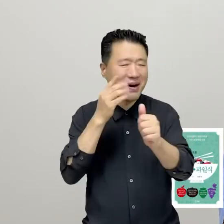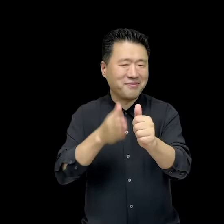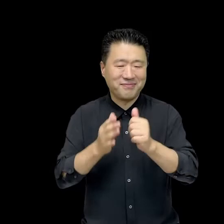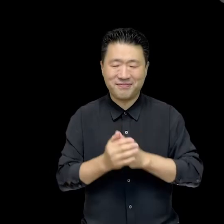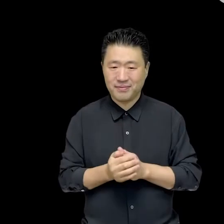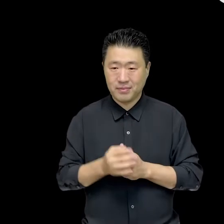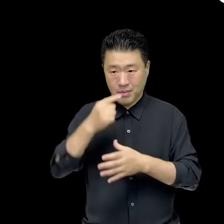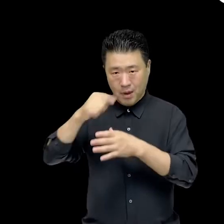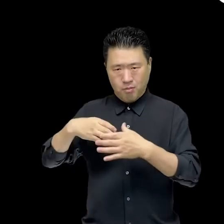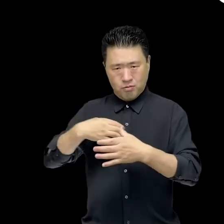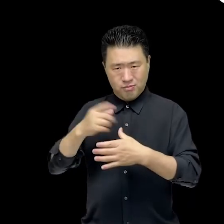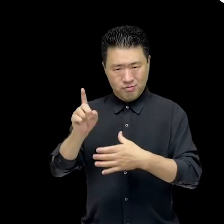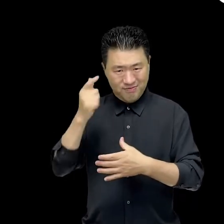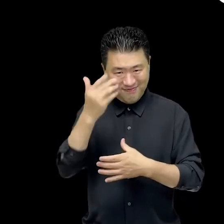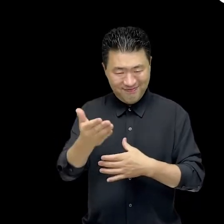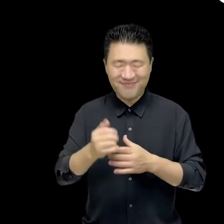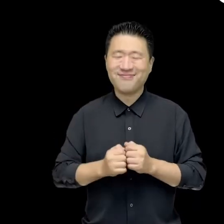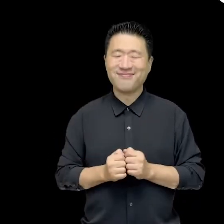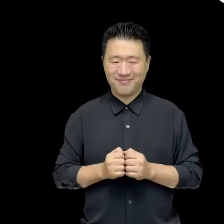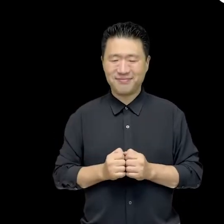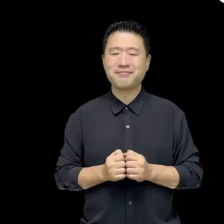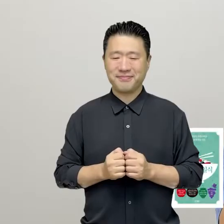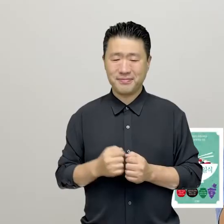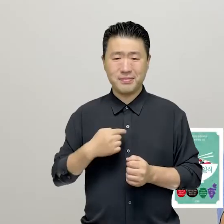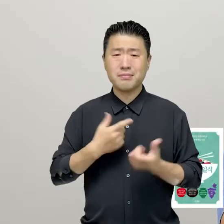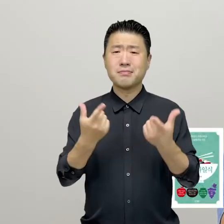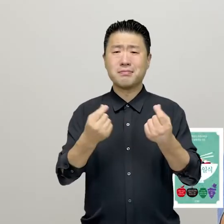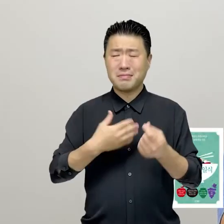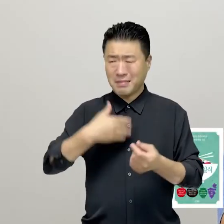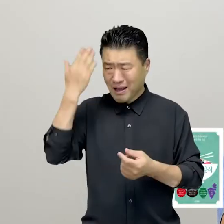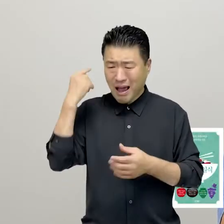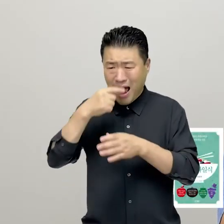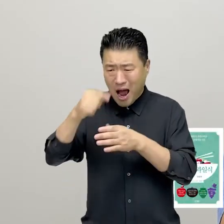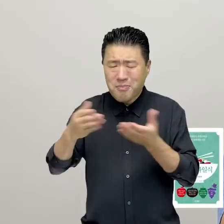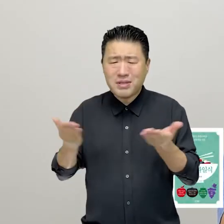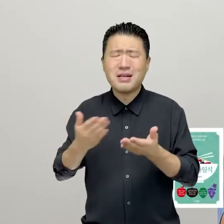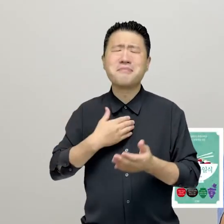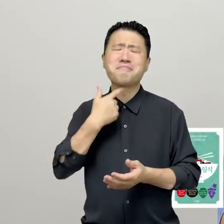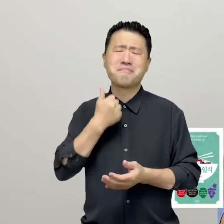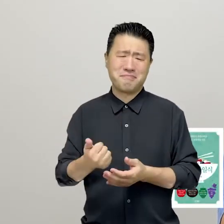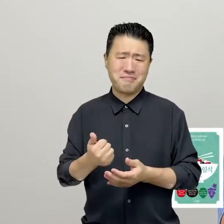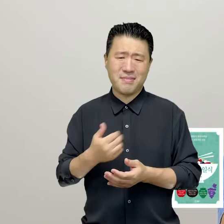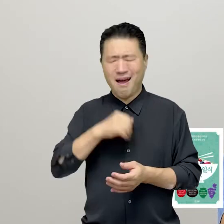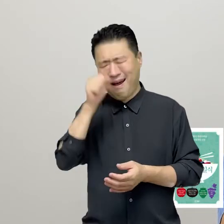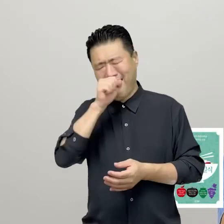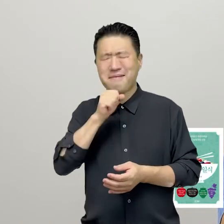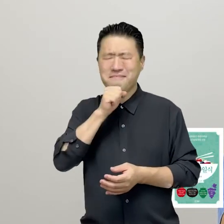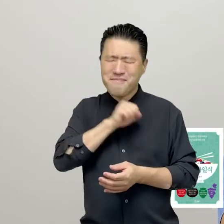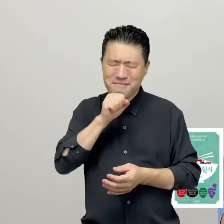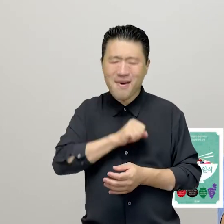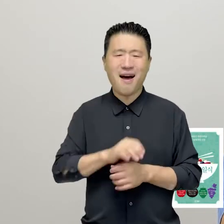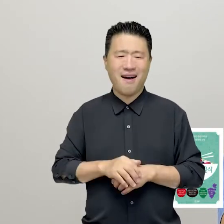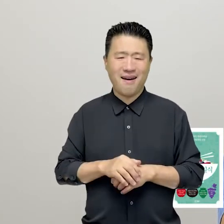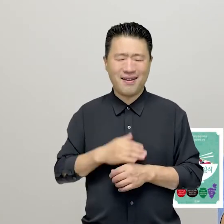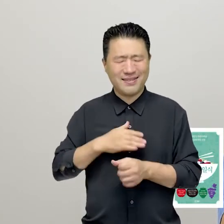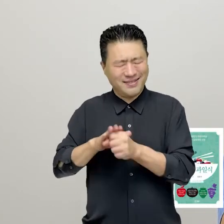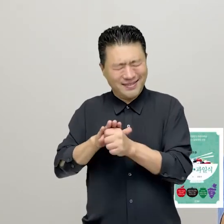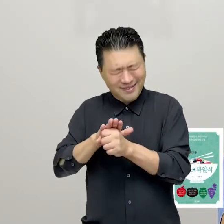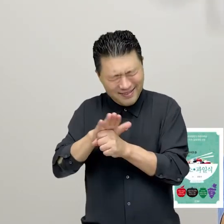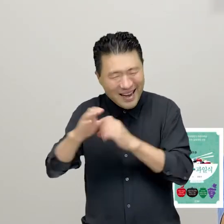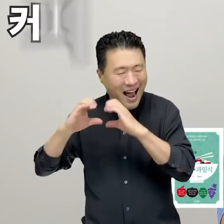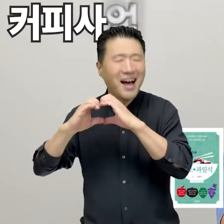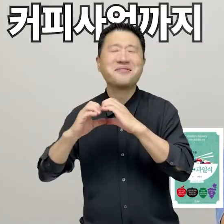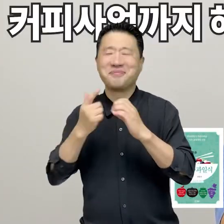권해드립니다. 커피의 위험성. 네, 저도 커피 사업을 했기 때문에 커피를 정말 좋아하고